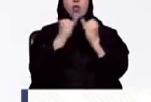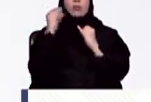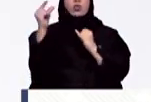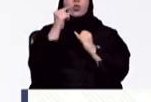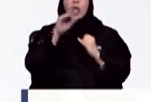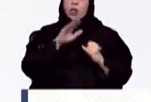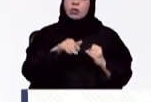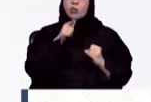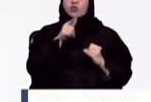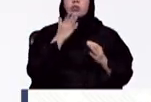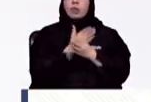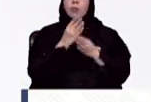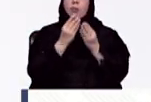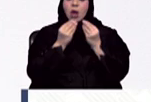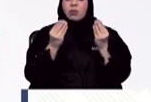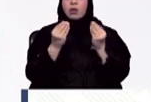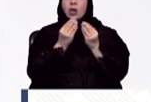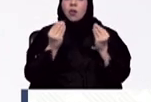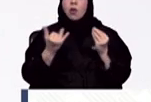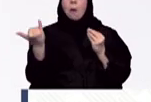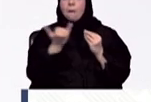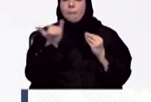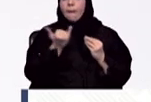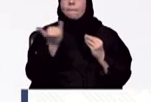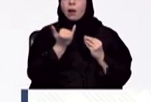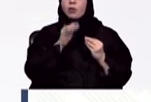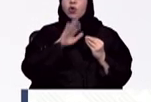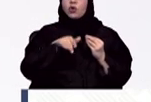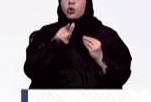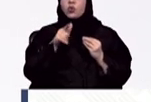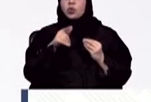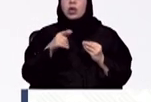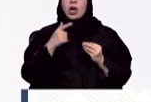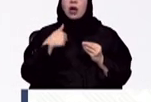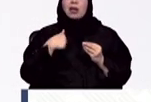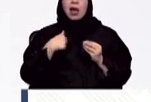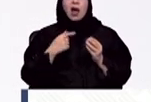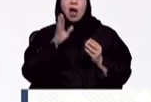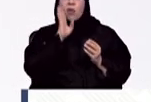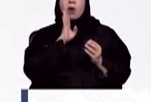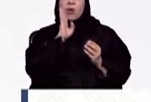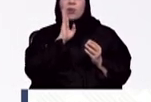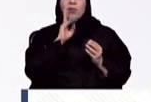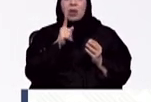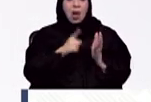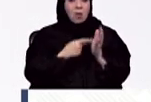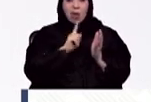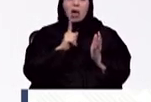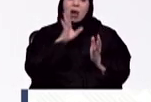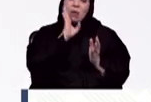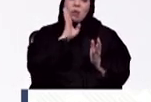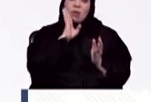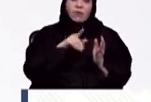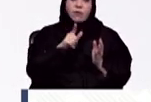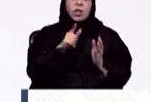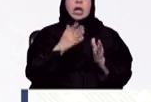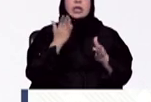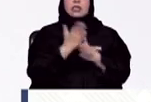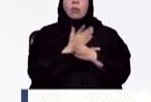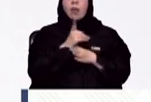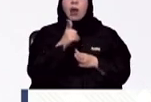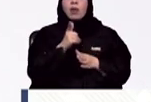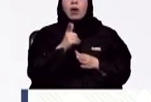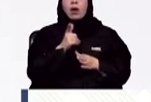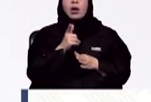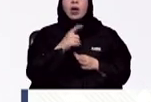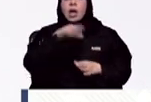طبعا هذا جدا جدا, هذا يعني ليس بجديد على حكومتنا ولا على القيادة الرشيدة. نعم. إن فعلا هذا